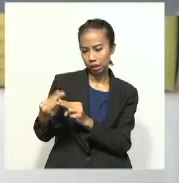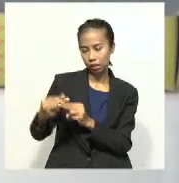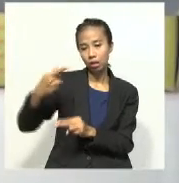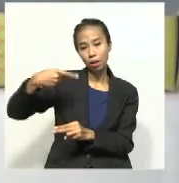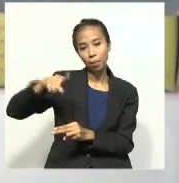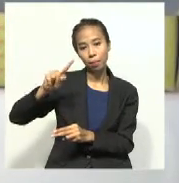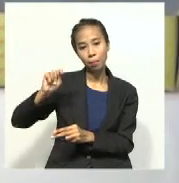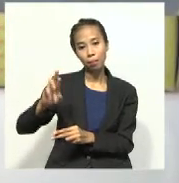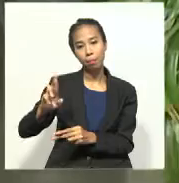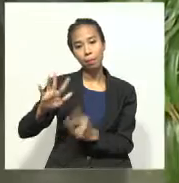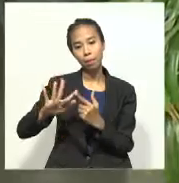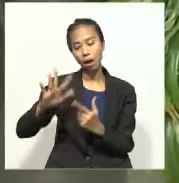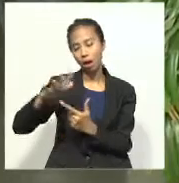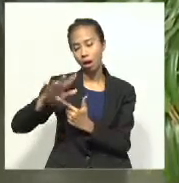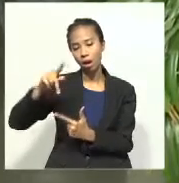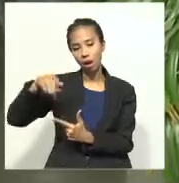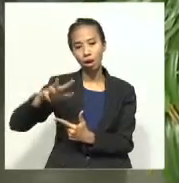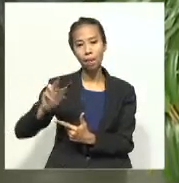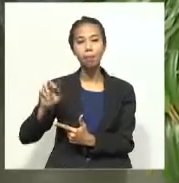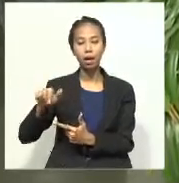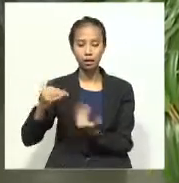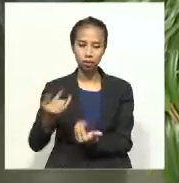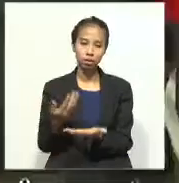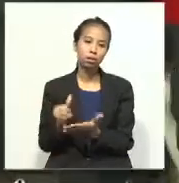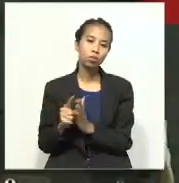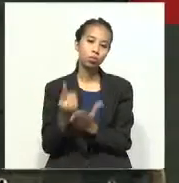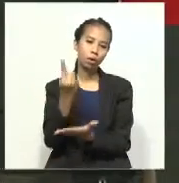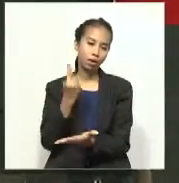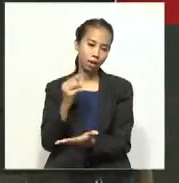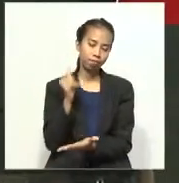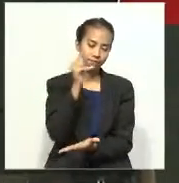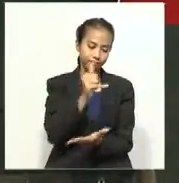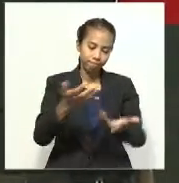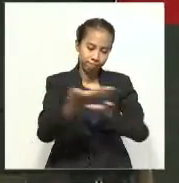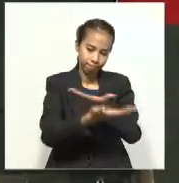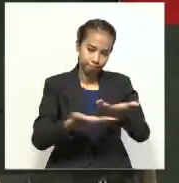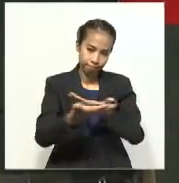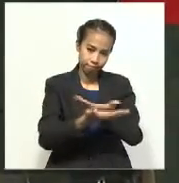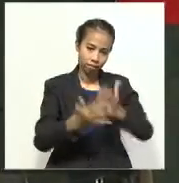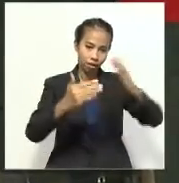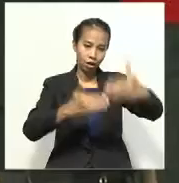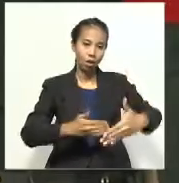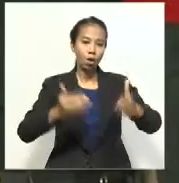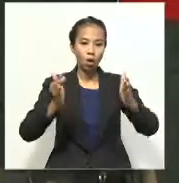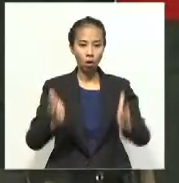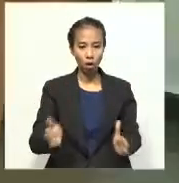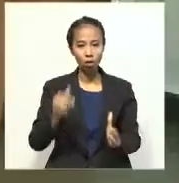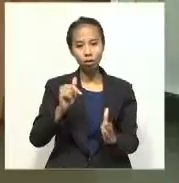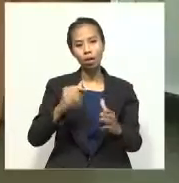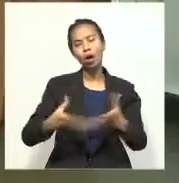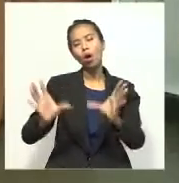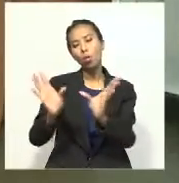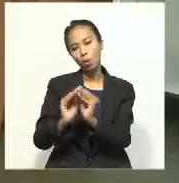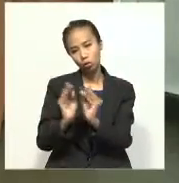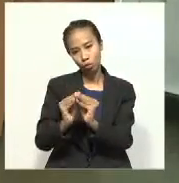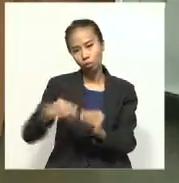วแทนเข้าร่วมการหารือขณะที่การเตรียมสถานที่สำหรับการหารือก็จะใช้ห้องสะพานมัควานรังสรรค์สโมสรทหารบ